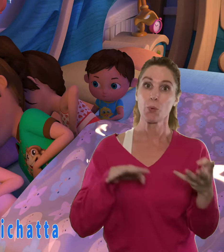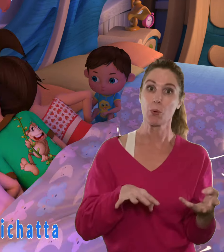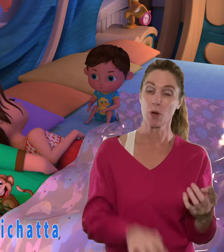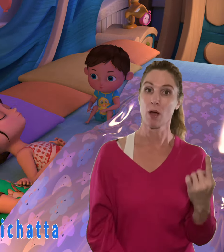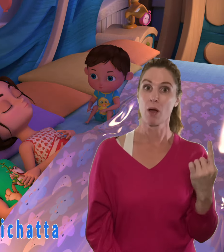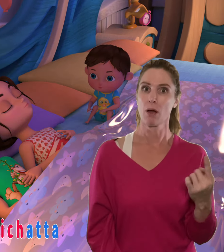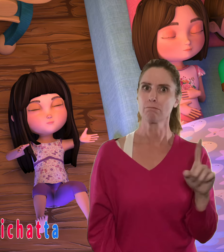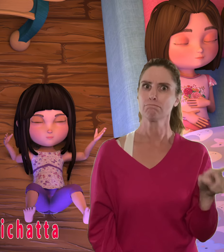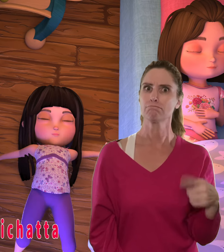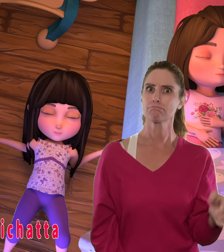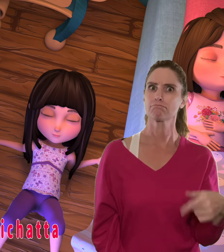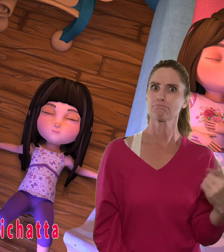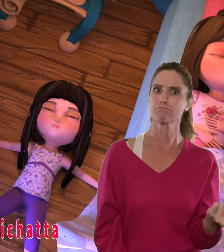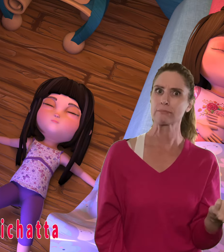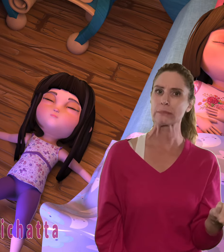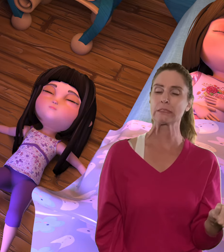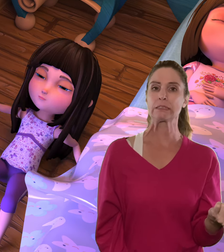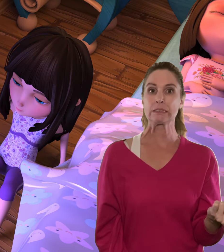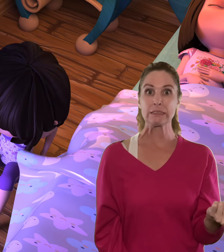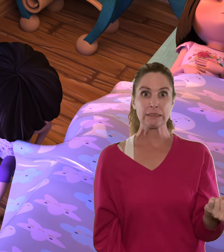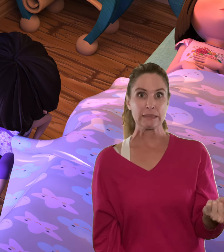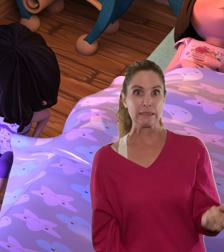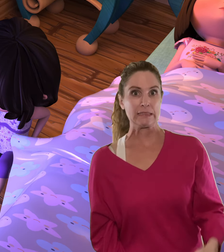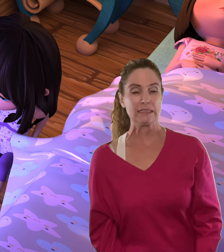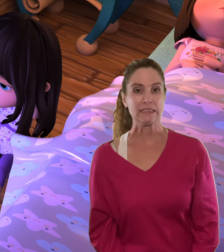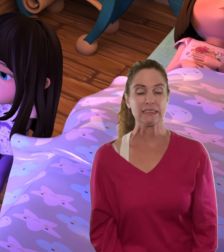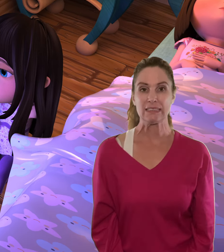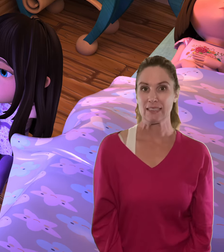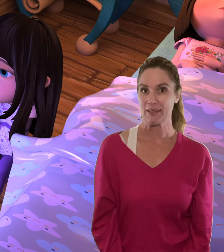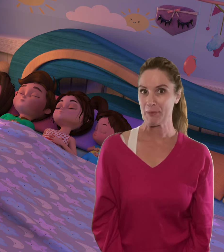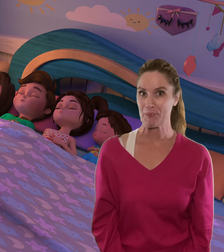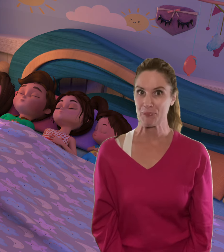転がったら1匹落ちちゃった